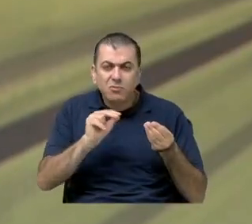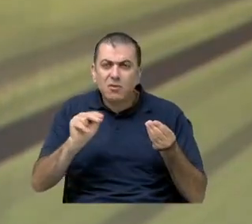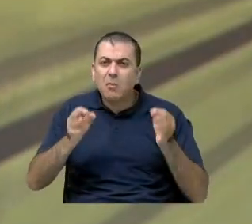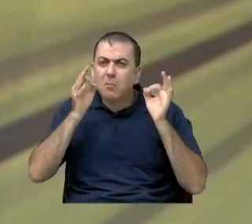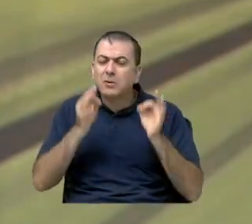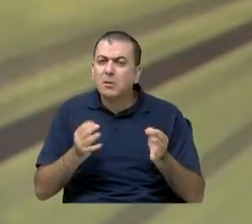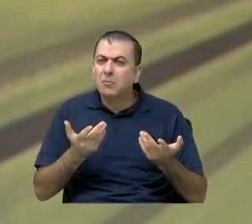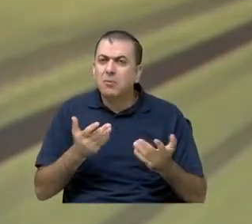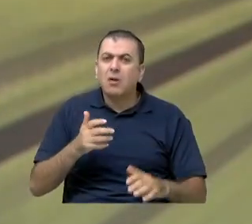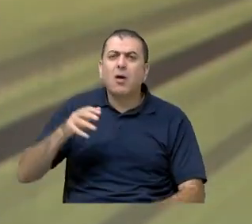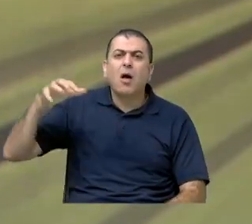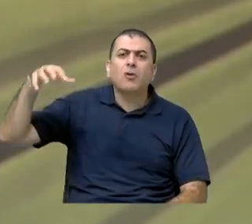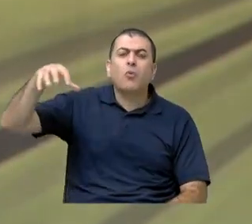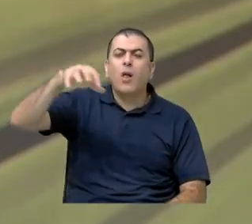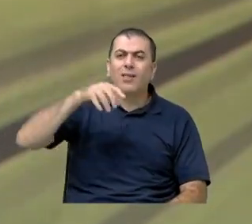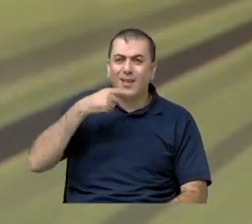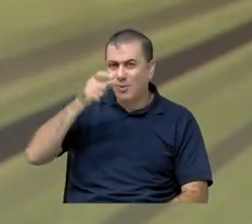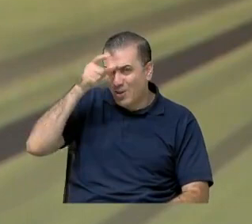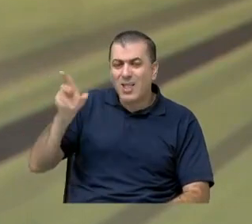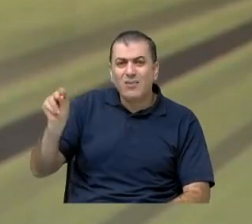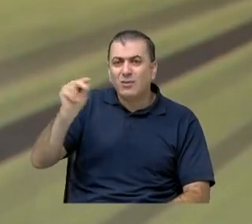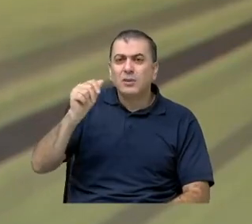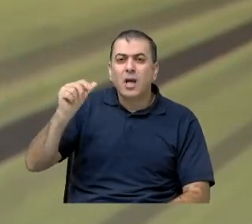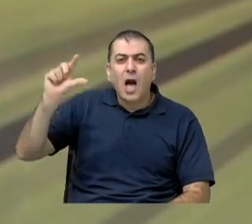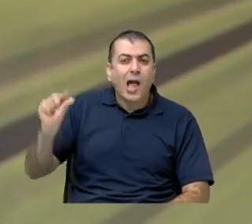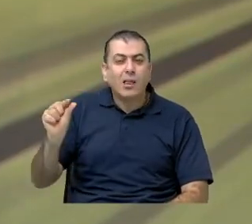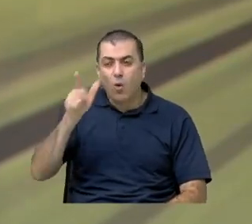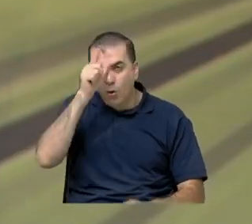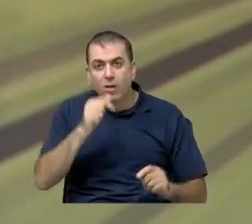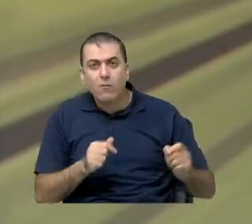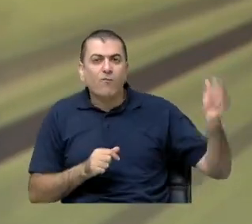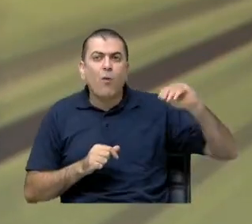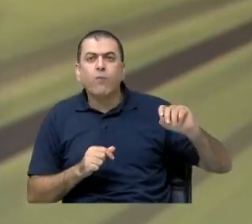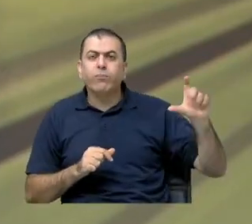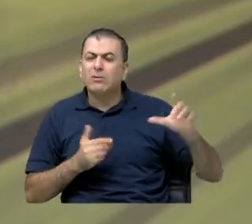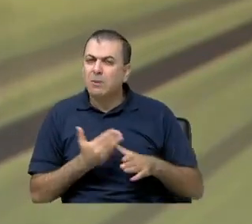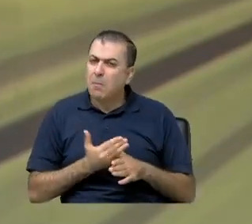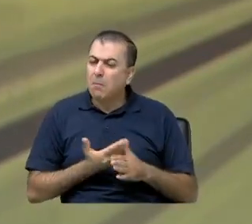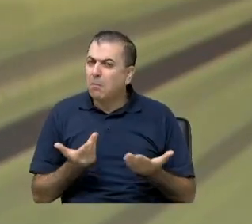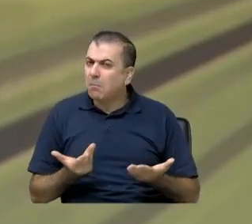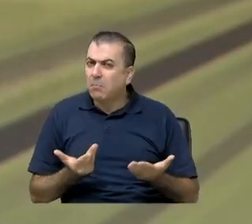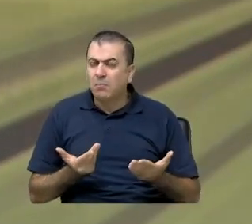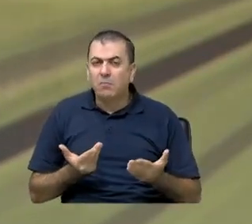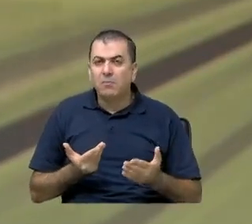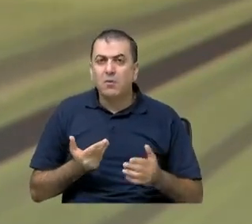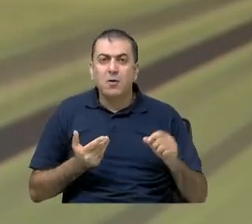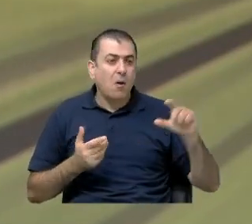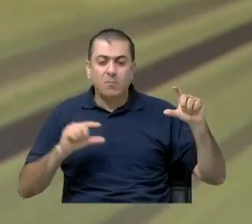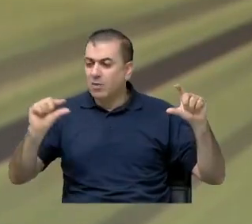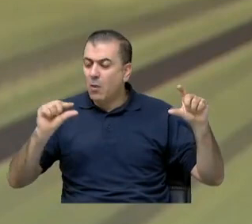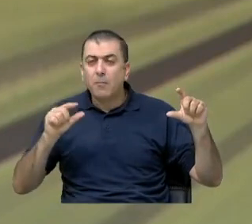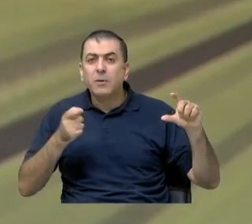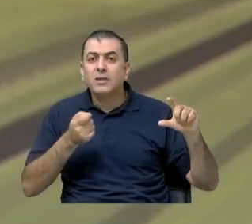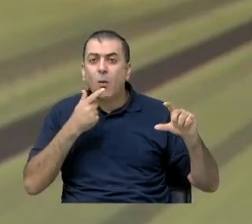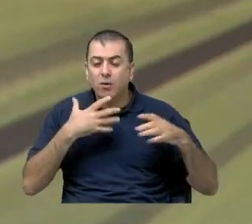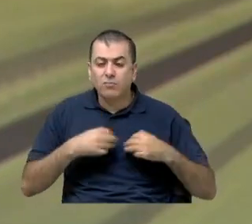هذه الدول يعني الدول التي ذكرتها، ولكن بأسعار أقل. أسعار أقل ولكن حاليا مش أسعار. وبنفس الجودة يعني